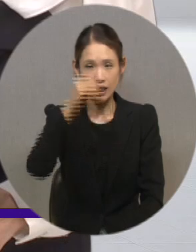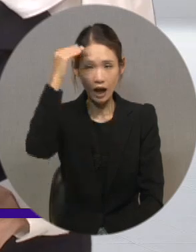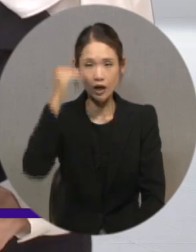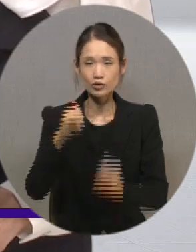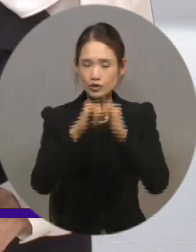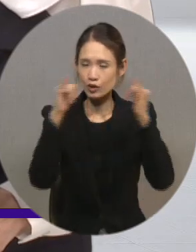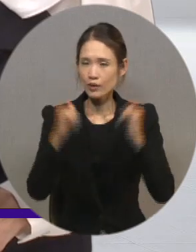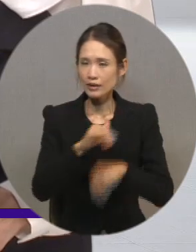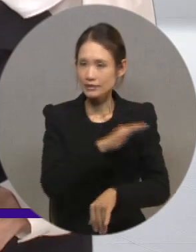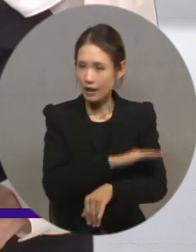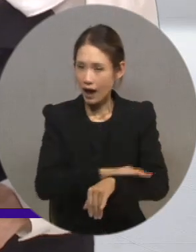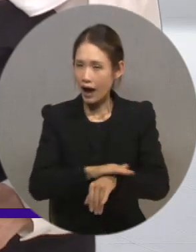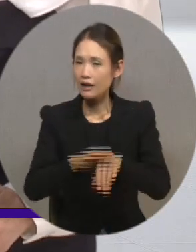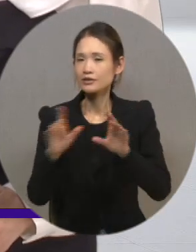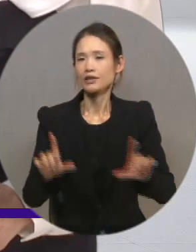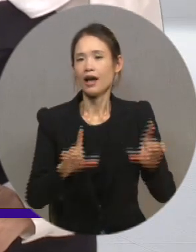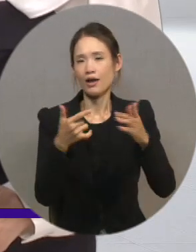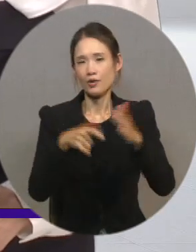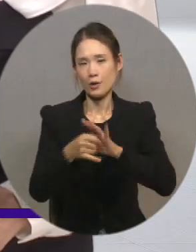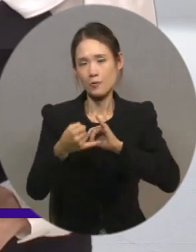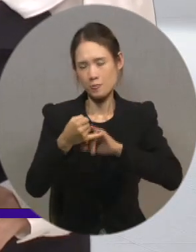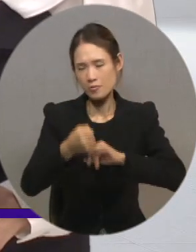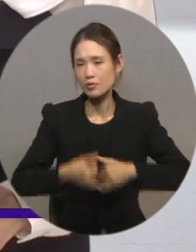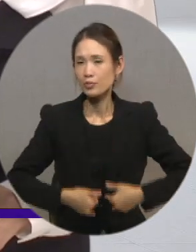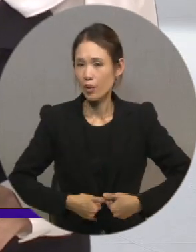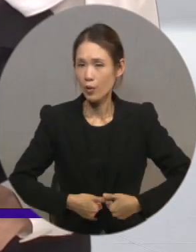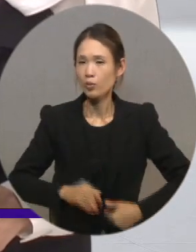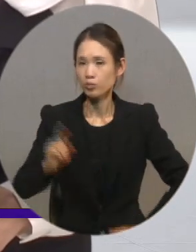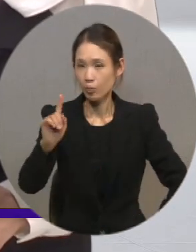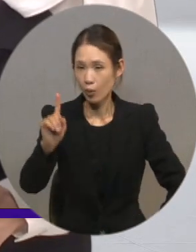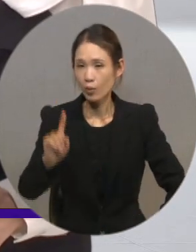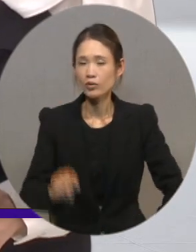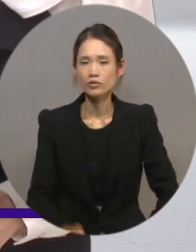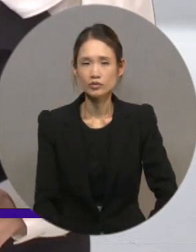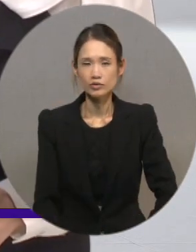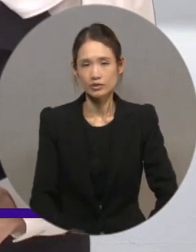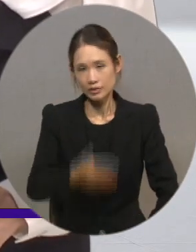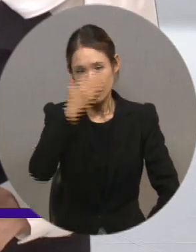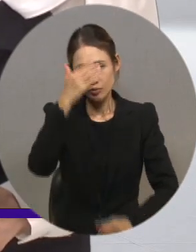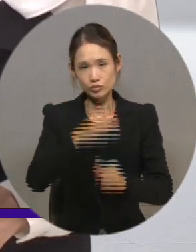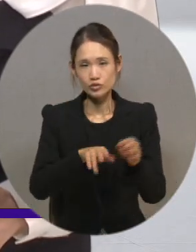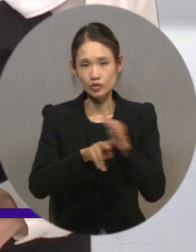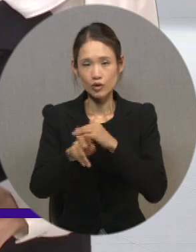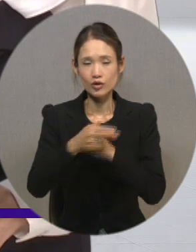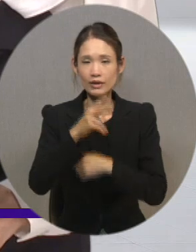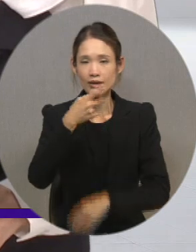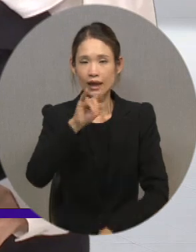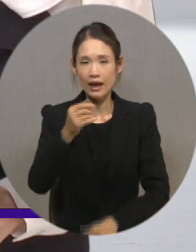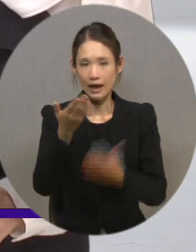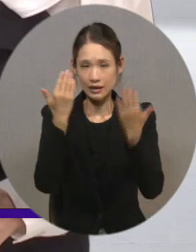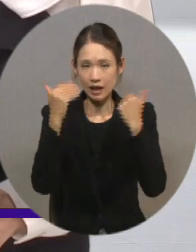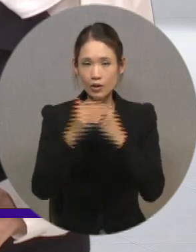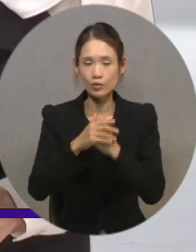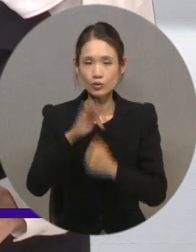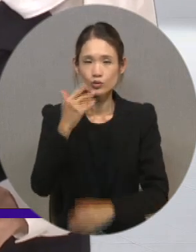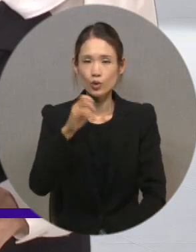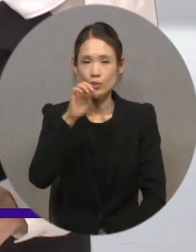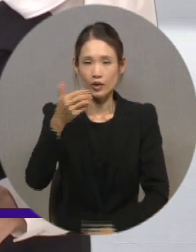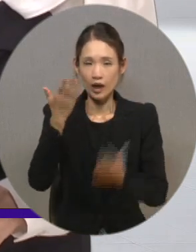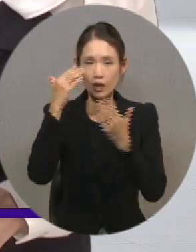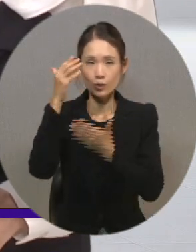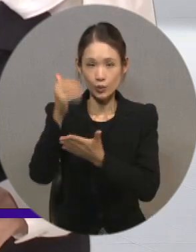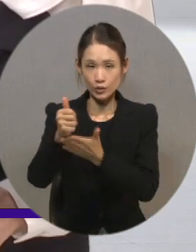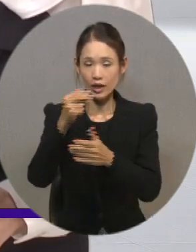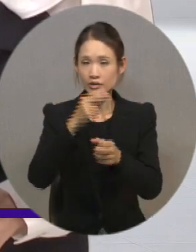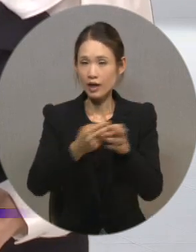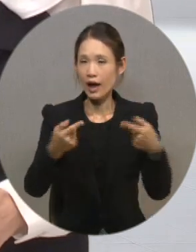무사히 정착하기까지 꼭 필요한 것은 무엇일까요? 탈북 청소년 대안학교인 여명학교 조명숙 교장